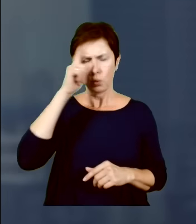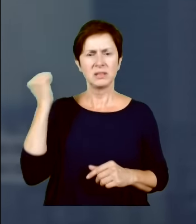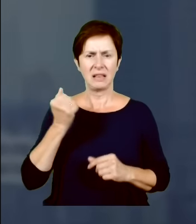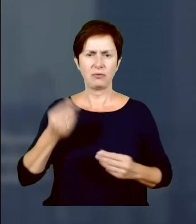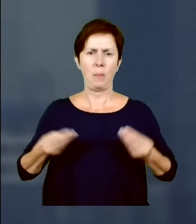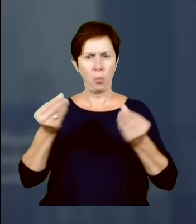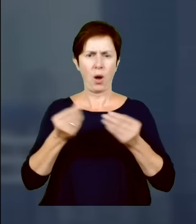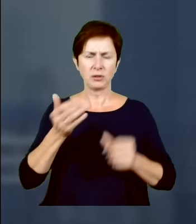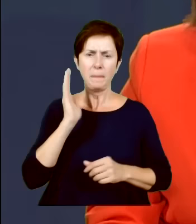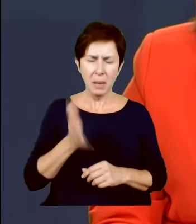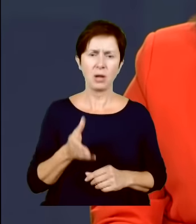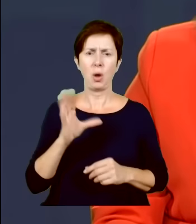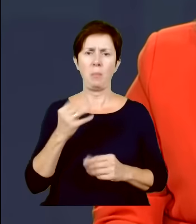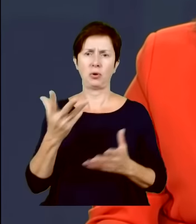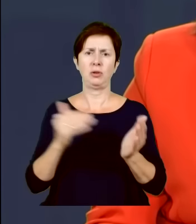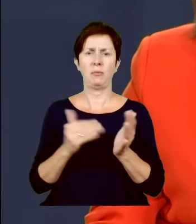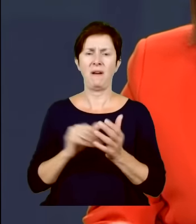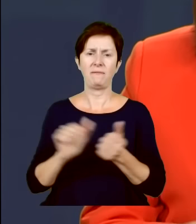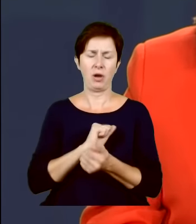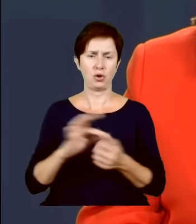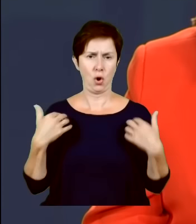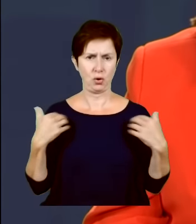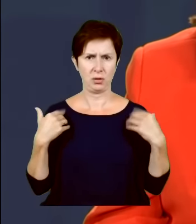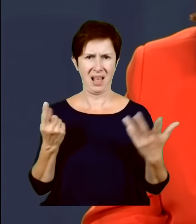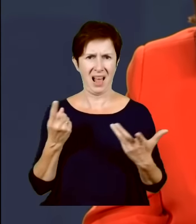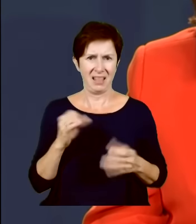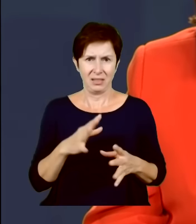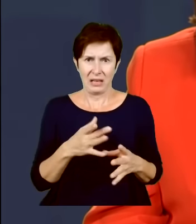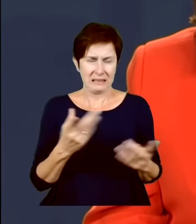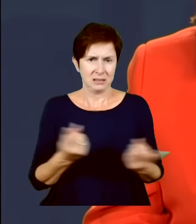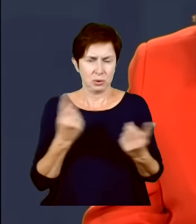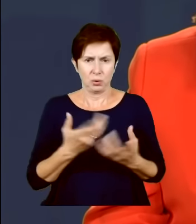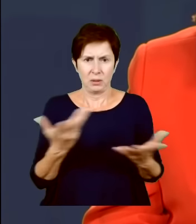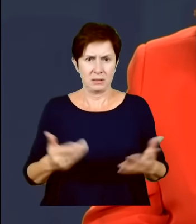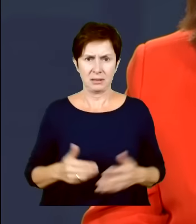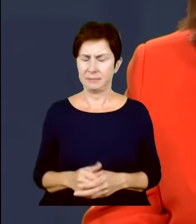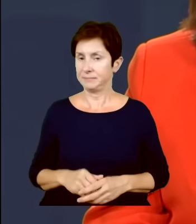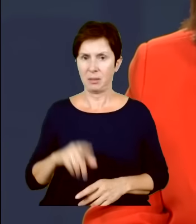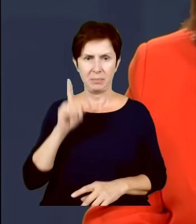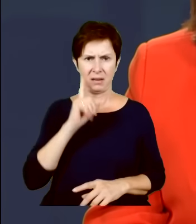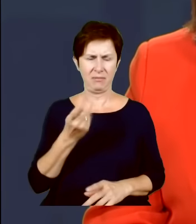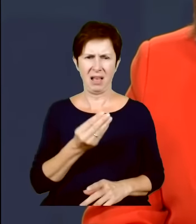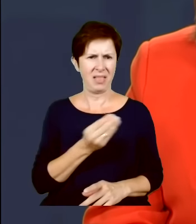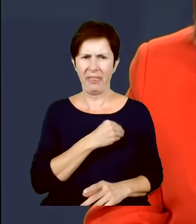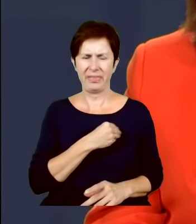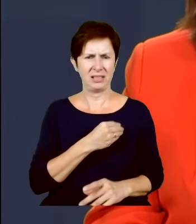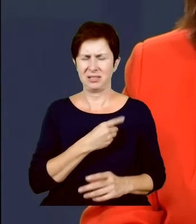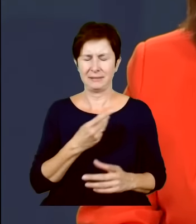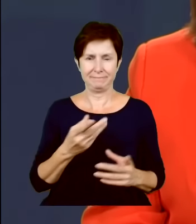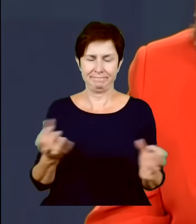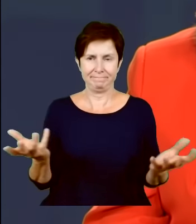sprawie dokładnie a nie w takiej sytuacji gdzie jest naprawdę i etycznie i moralnie